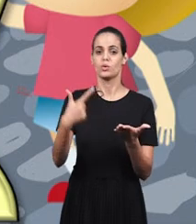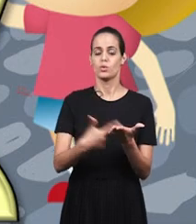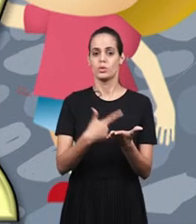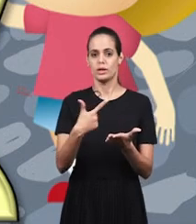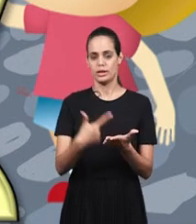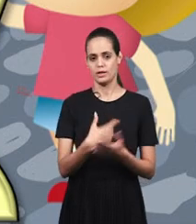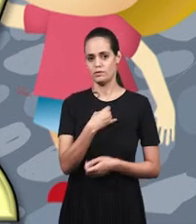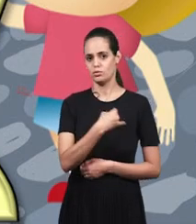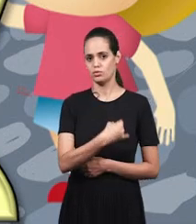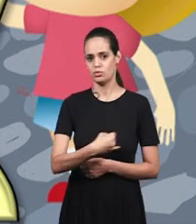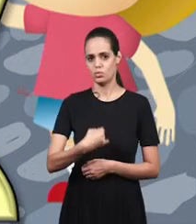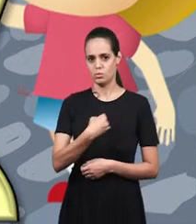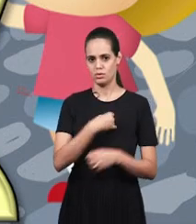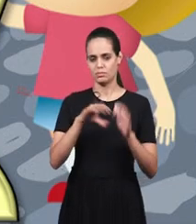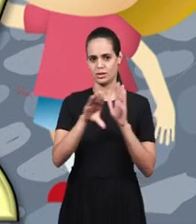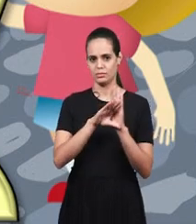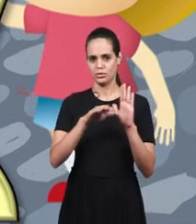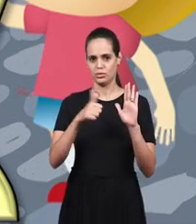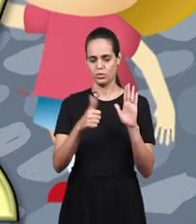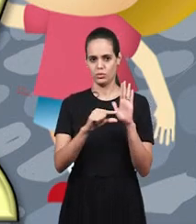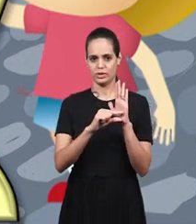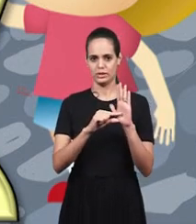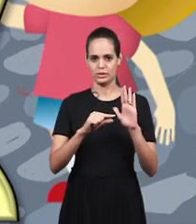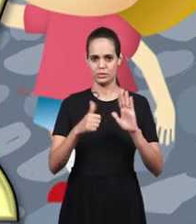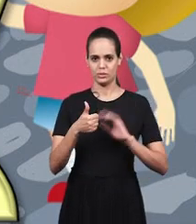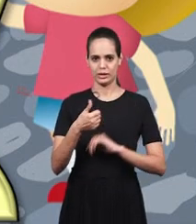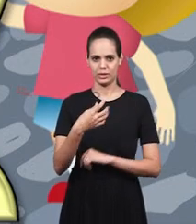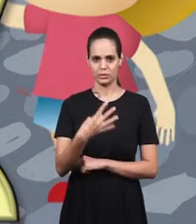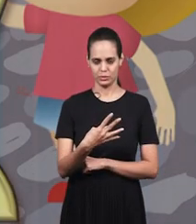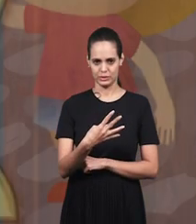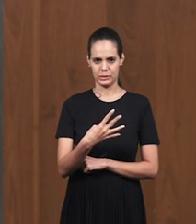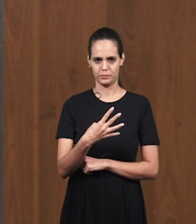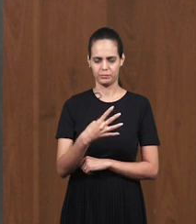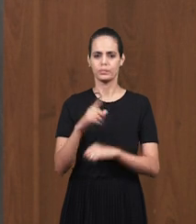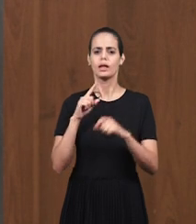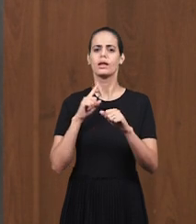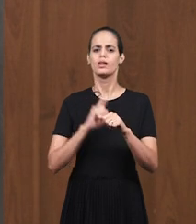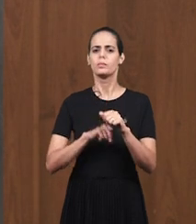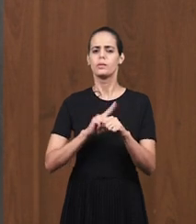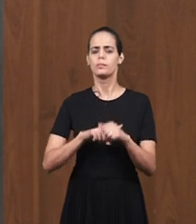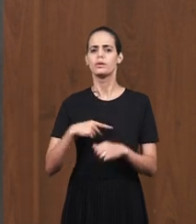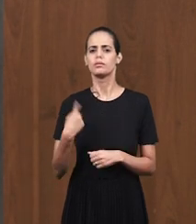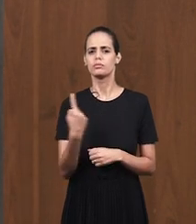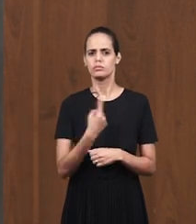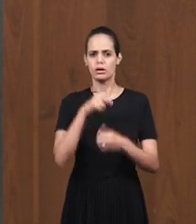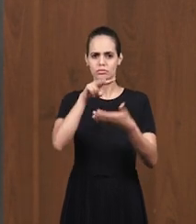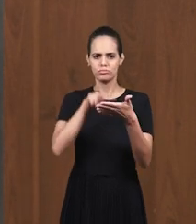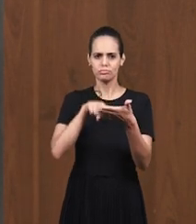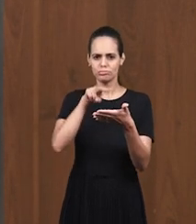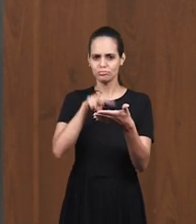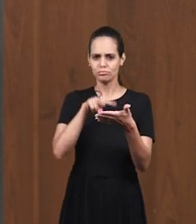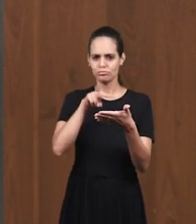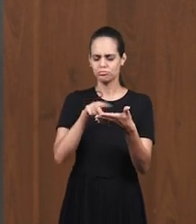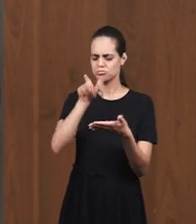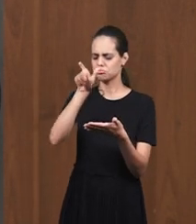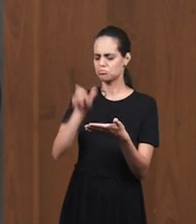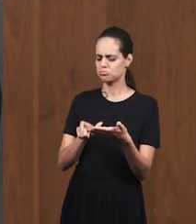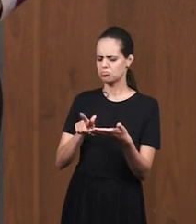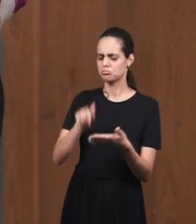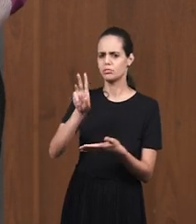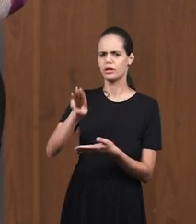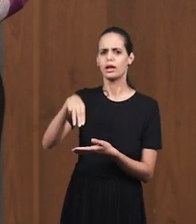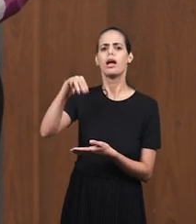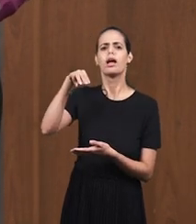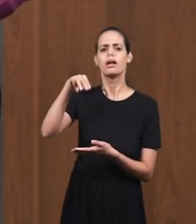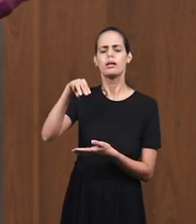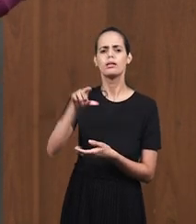est écrit dans l'Évangile de Jean, chapitre 1, verset 14. Quand nous lisons ce texte, est-ce